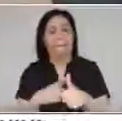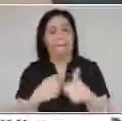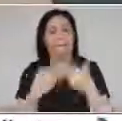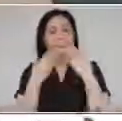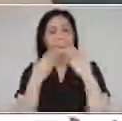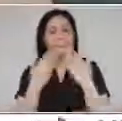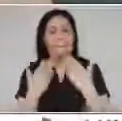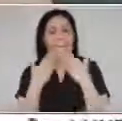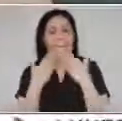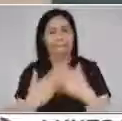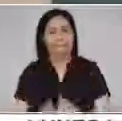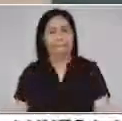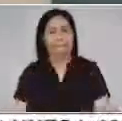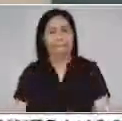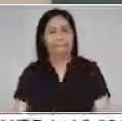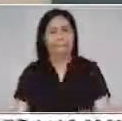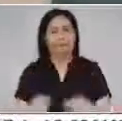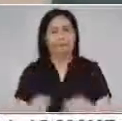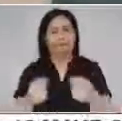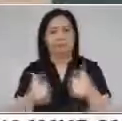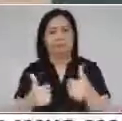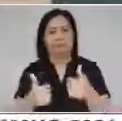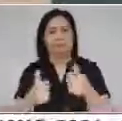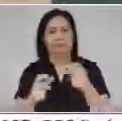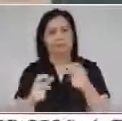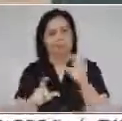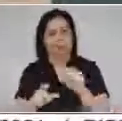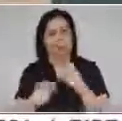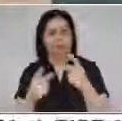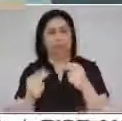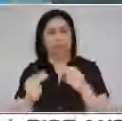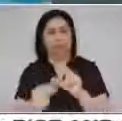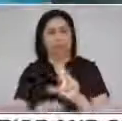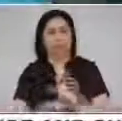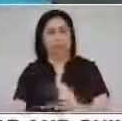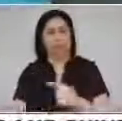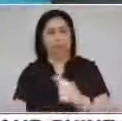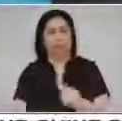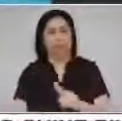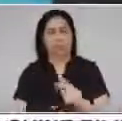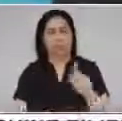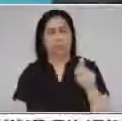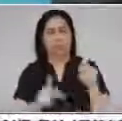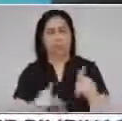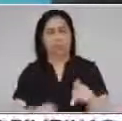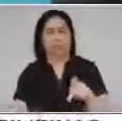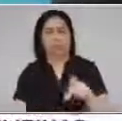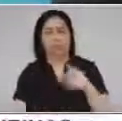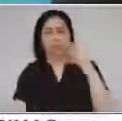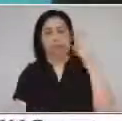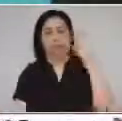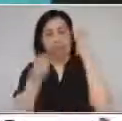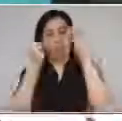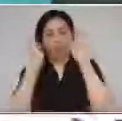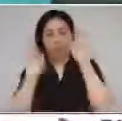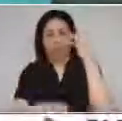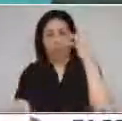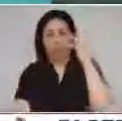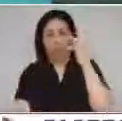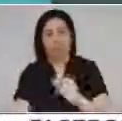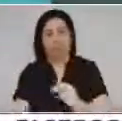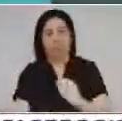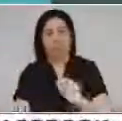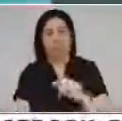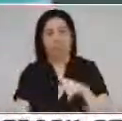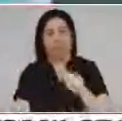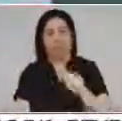171 dyan sa Tagumbayan, sa Bagumbong, dyan sa Caloocan na nakakasakop dito sa Gubat sa Ciudad.